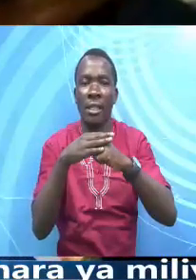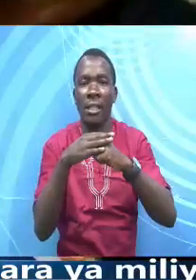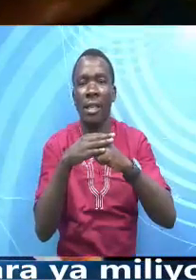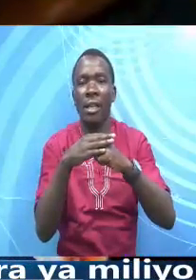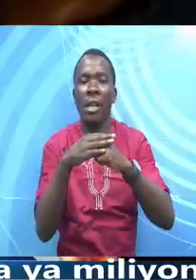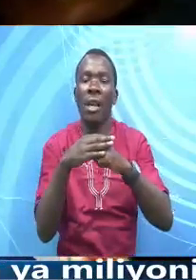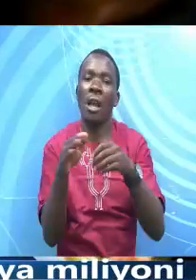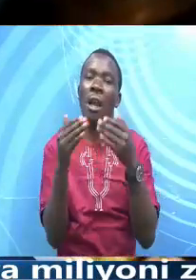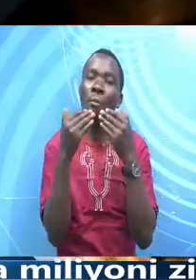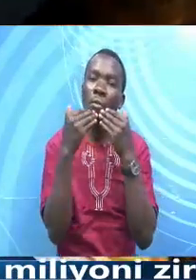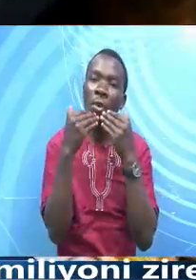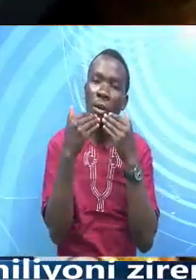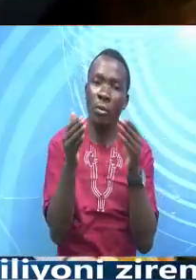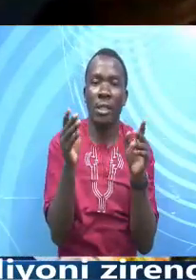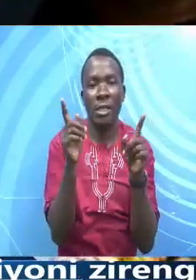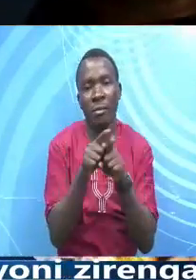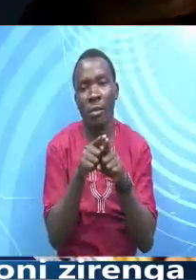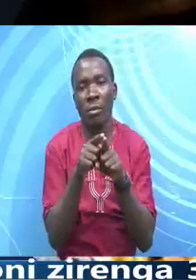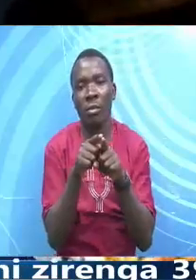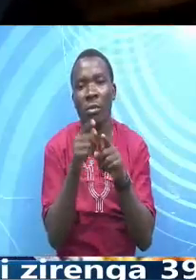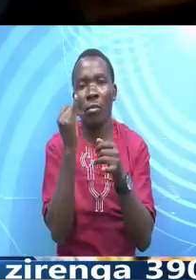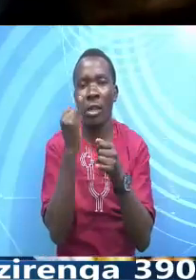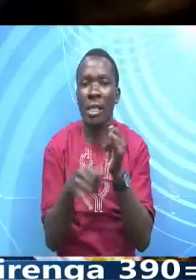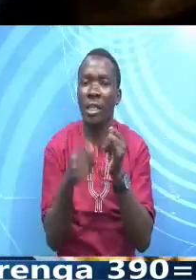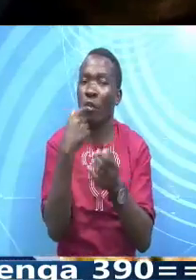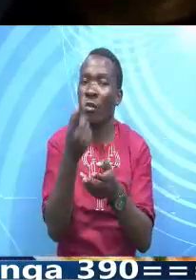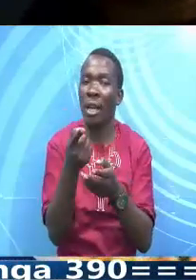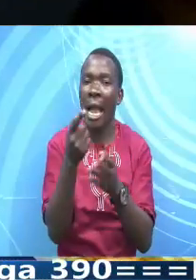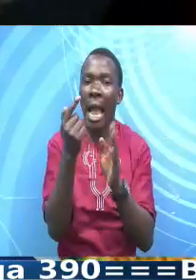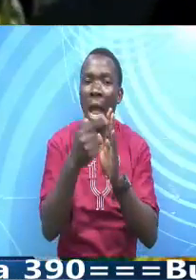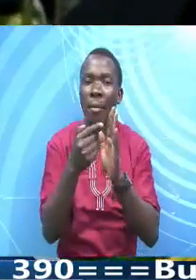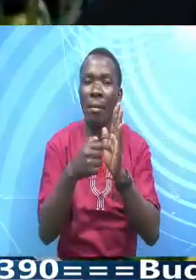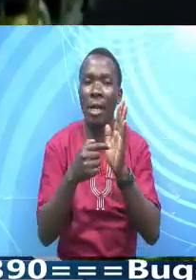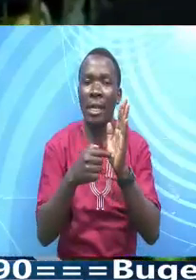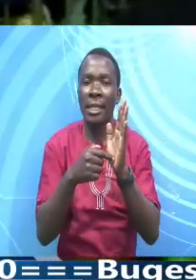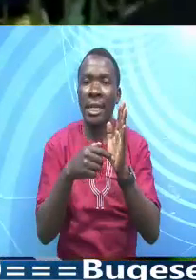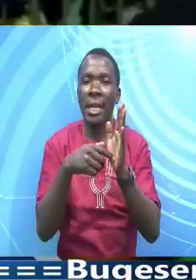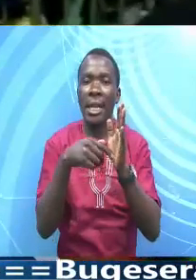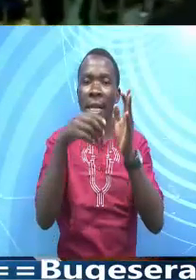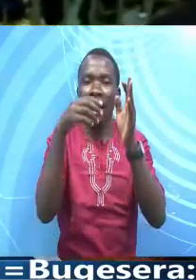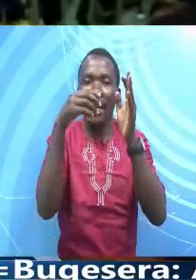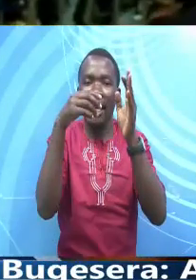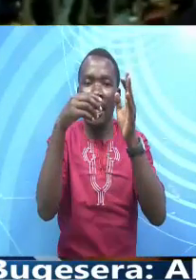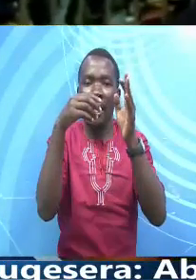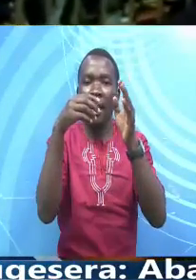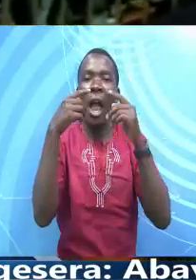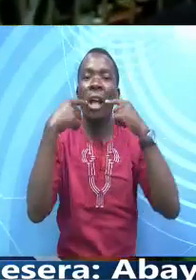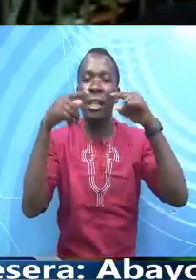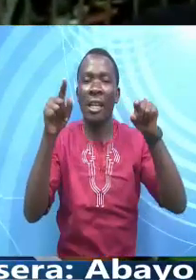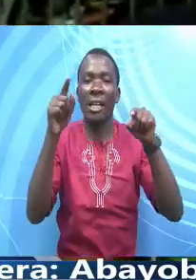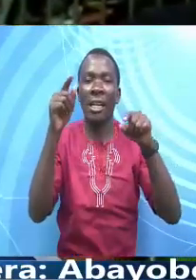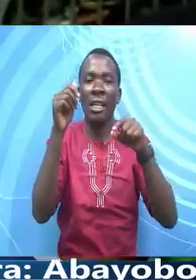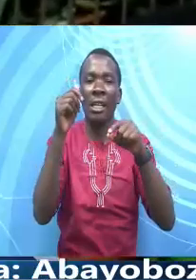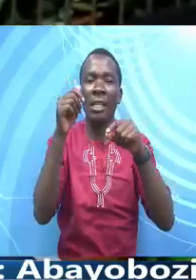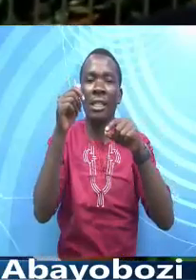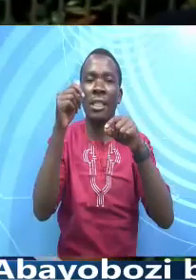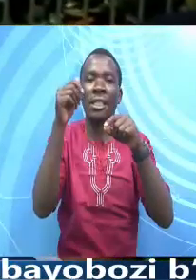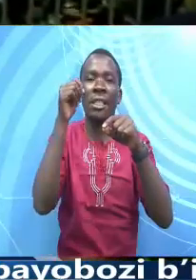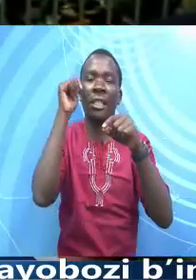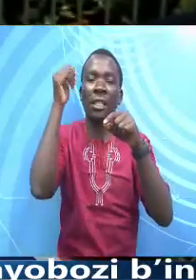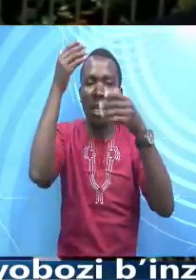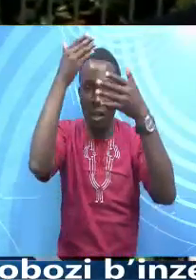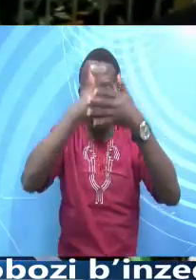murakoze nk'uko kuko mumaze kubivuga amabwiriza yasohotse nimugoroba twayabonye twese hanyuma